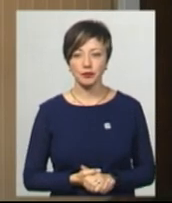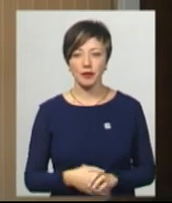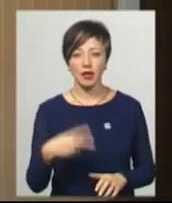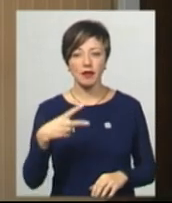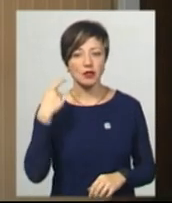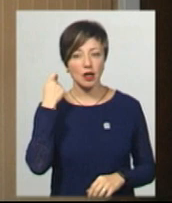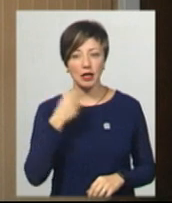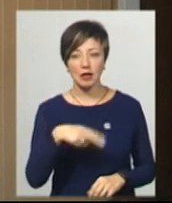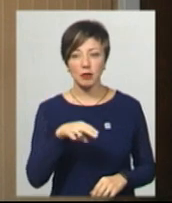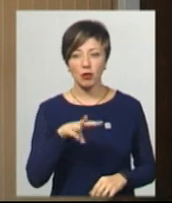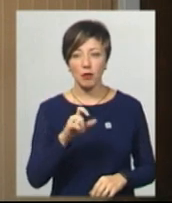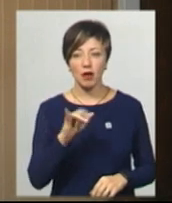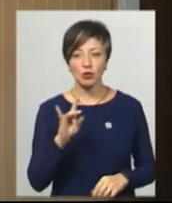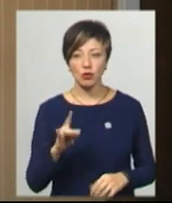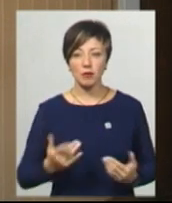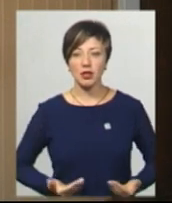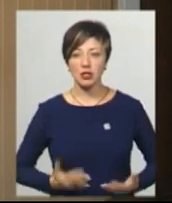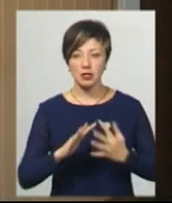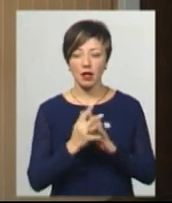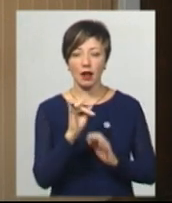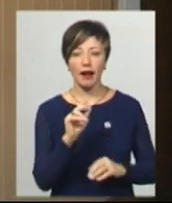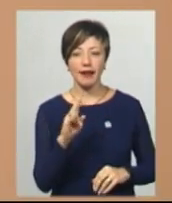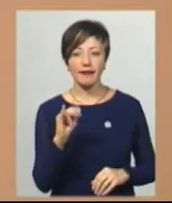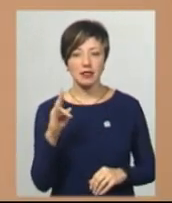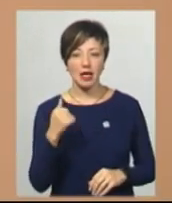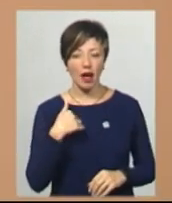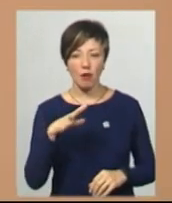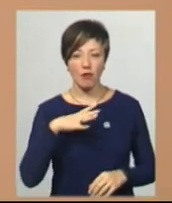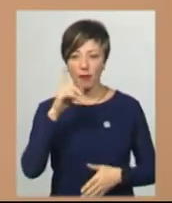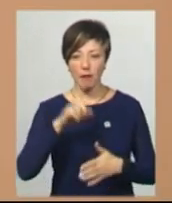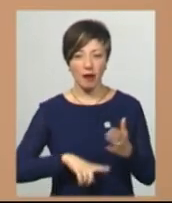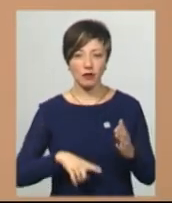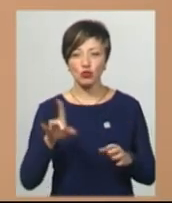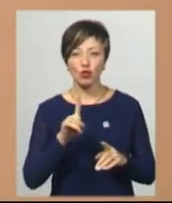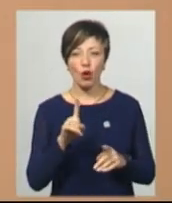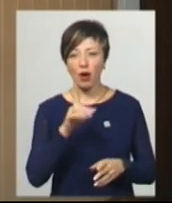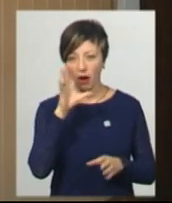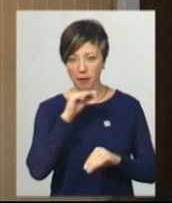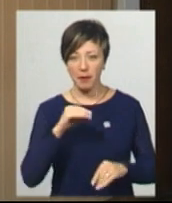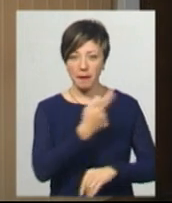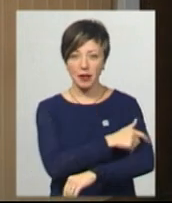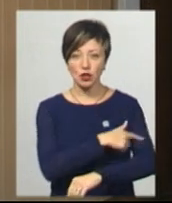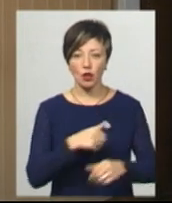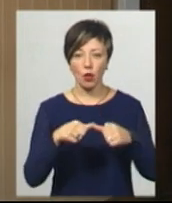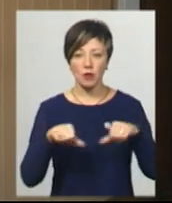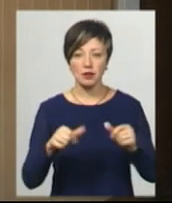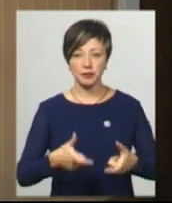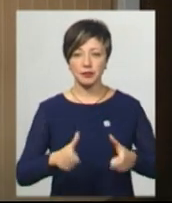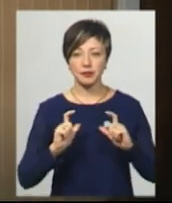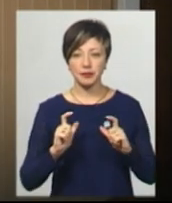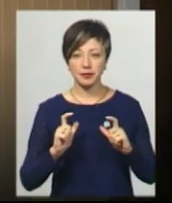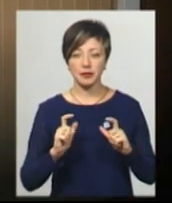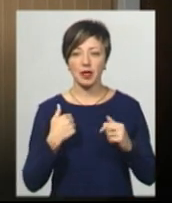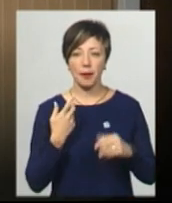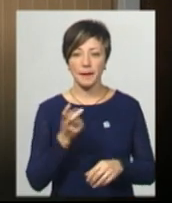20-річний Дмитро Мазур – мешканець села Райківці Хмельницького району. «Я був не впевнений, що пройду медичну комісію», – каже хлопець. «Мені прийшла повістка, я її